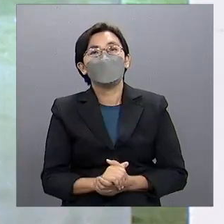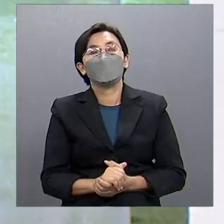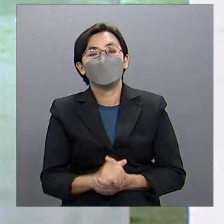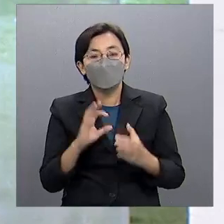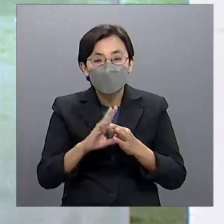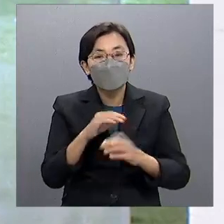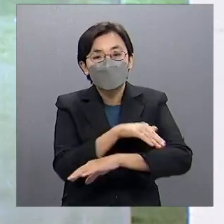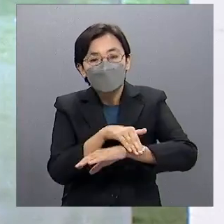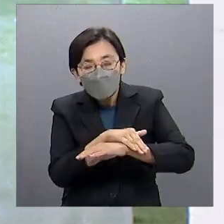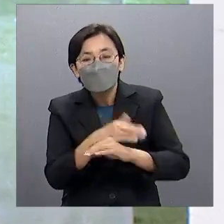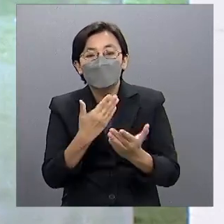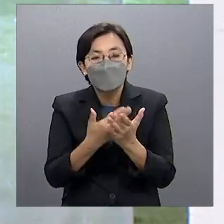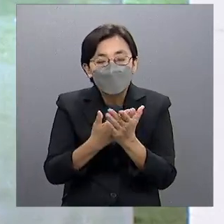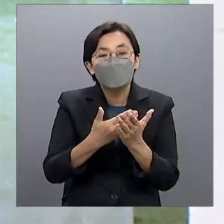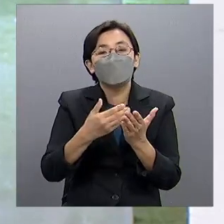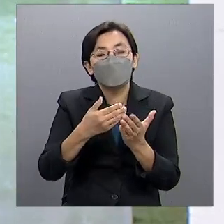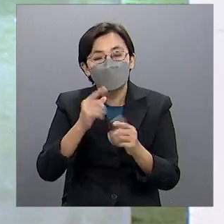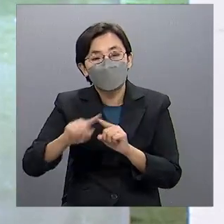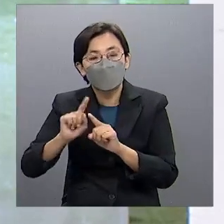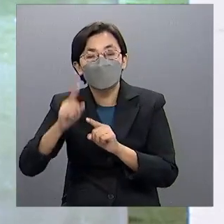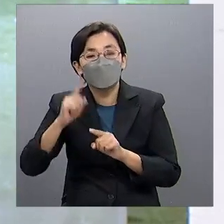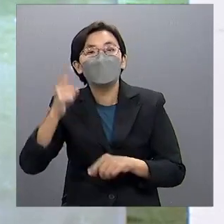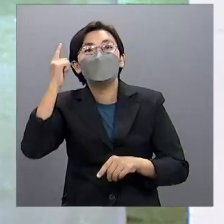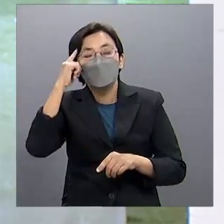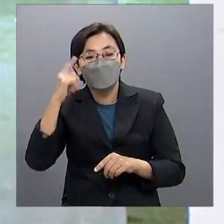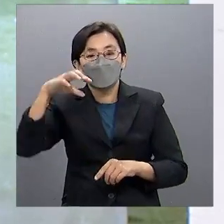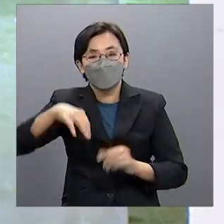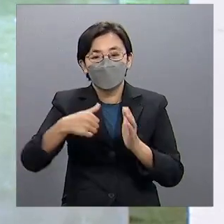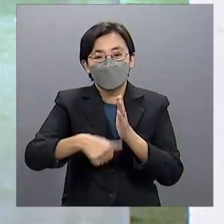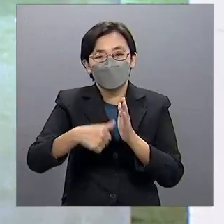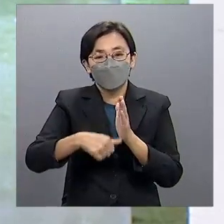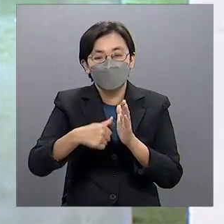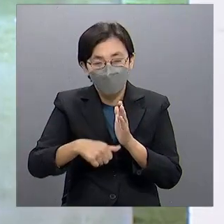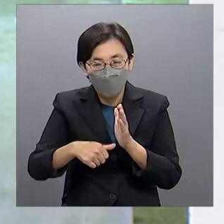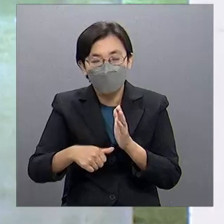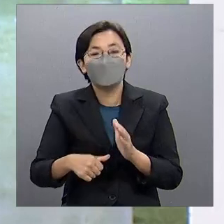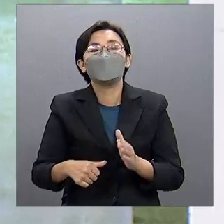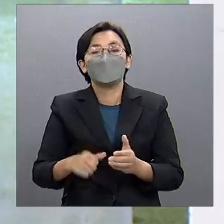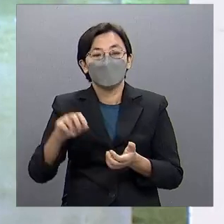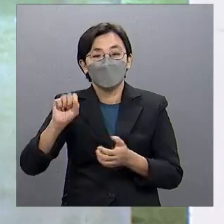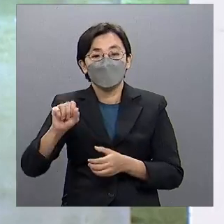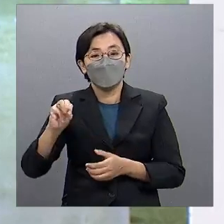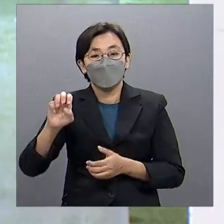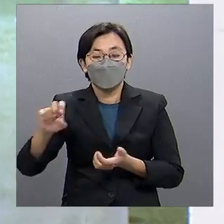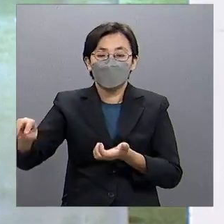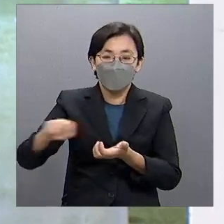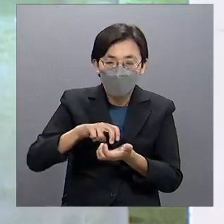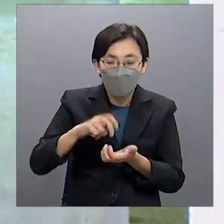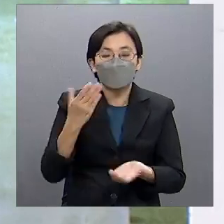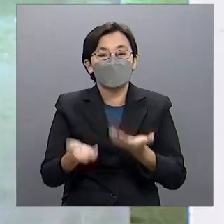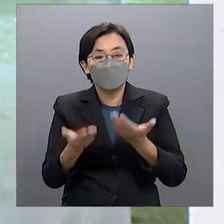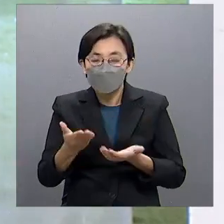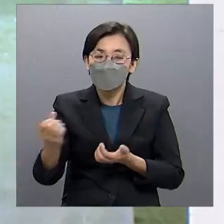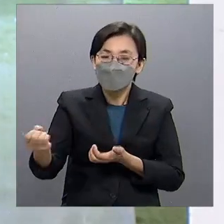ามาโพสต์เรื่องของการที่บอกว่ากรมสรรพากรนั้นมีการส่งข้อความมาหรือว่าเป็นลักษณะของการที่จะให้ไปจ่ายภาษี